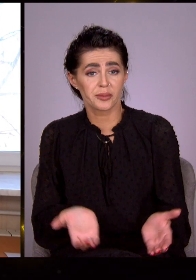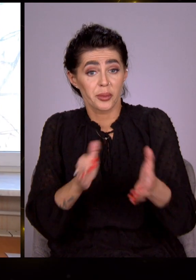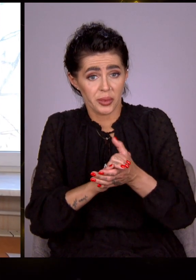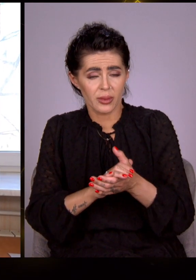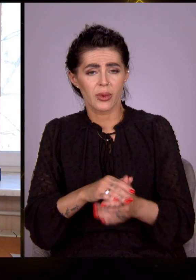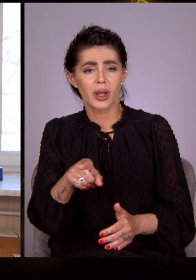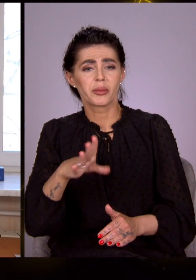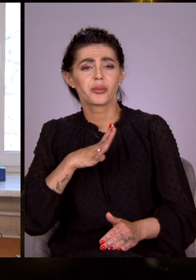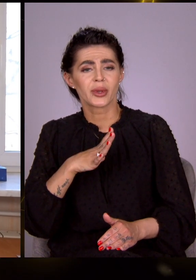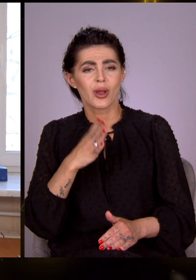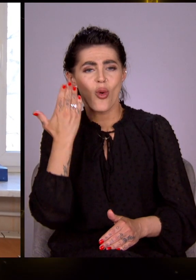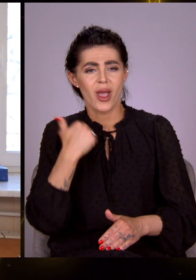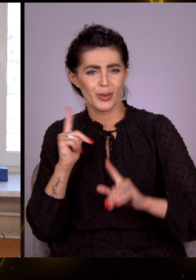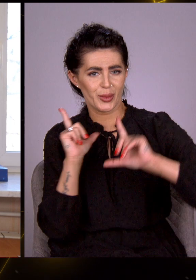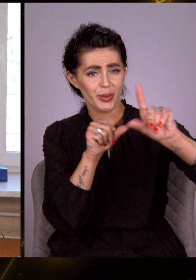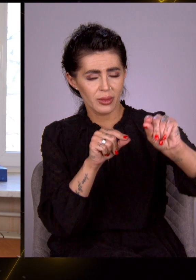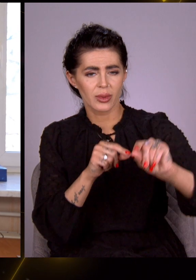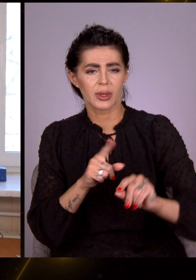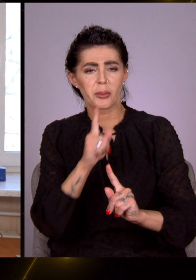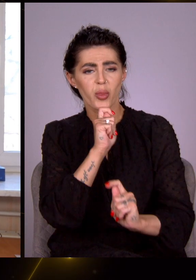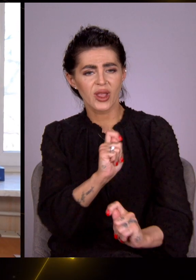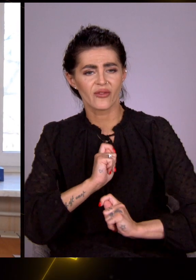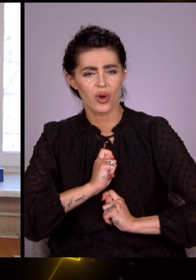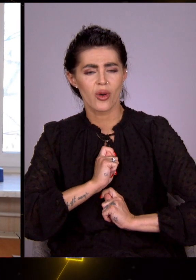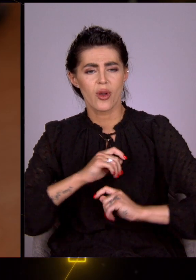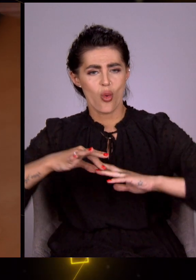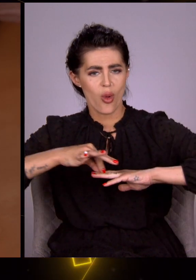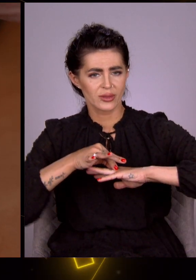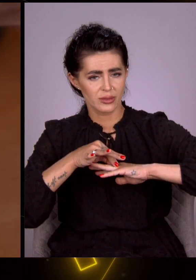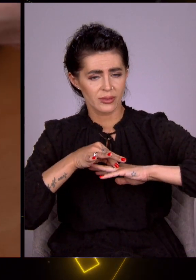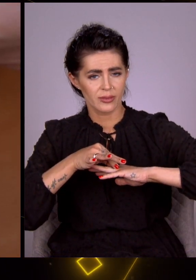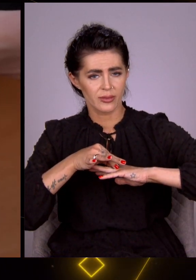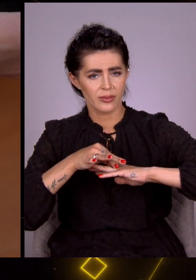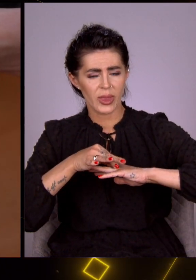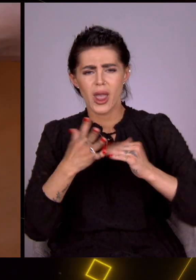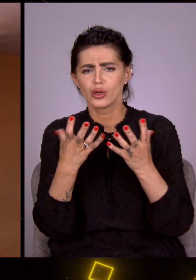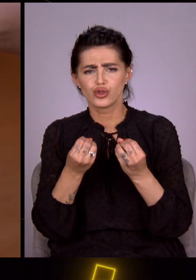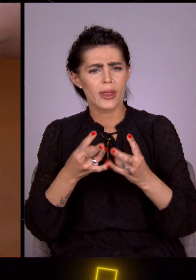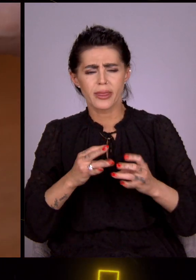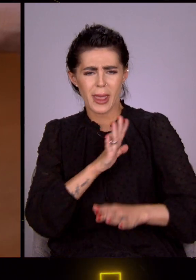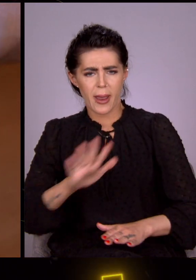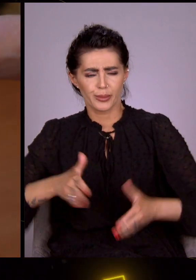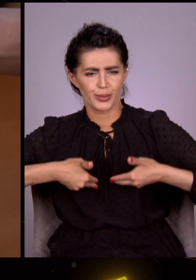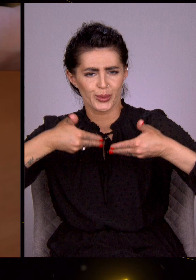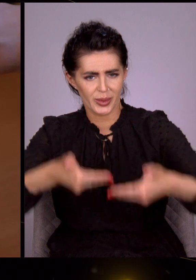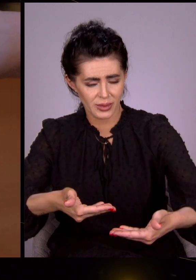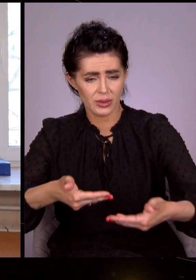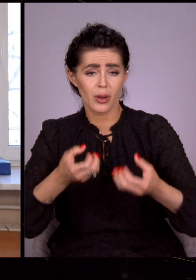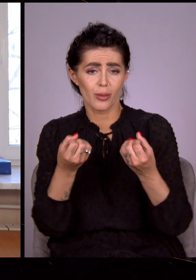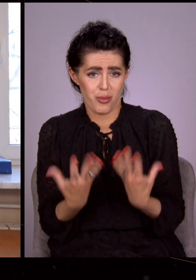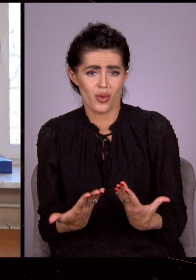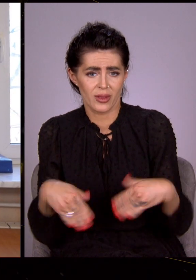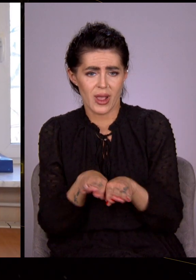їхав від мене, тобто він подарував мені колечко. Це ще не була пропозиція, тобто він